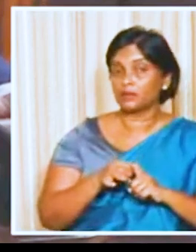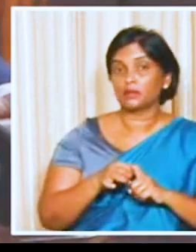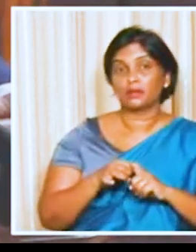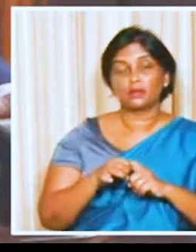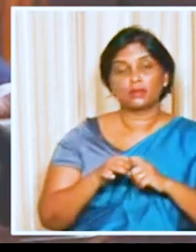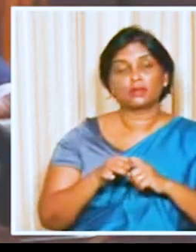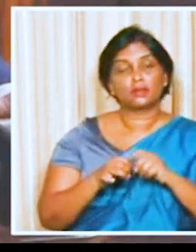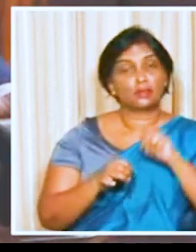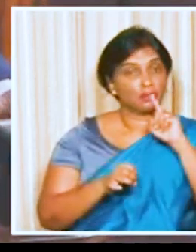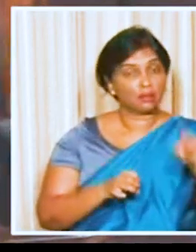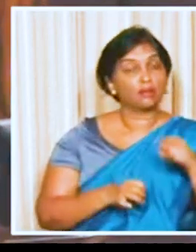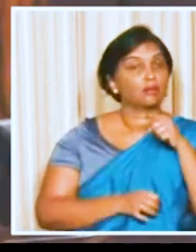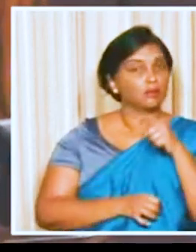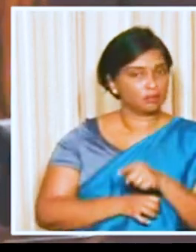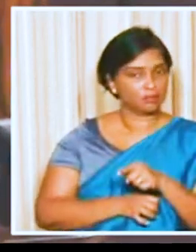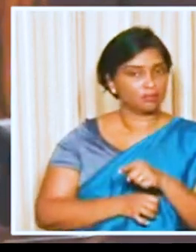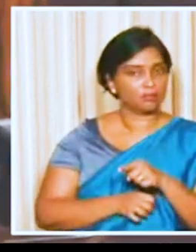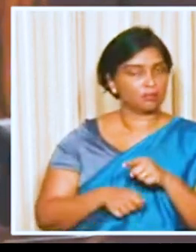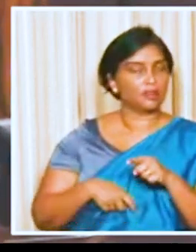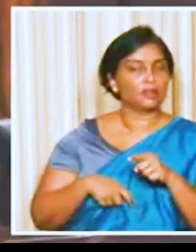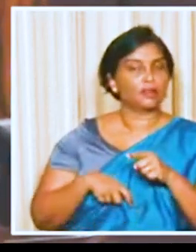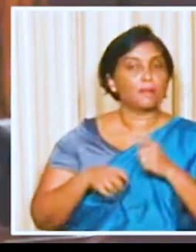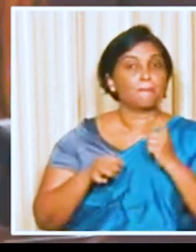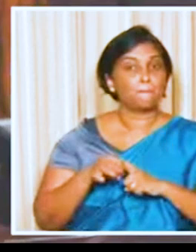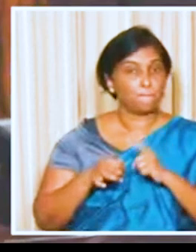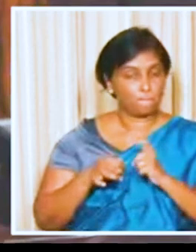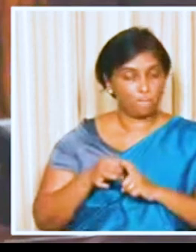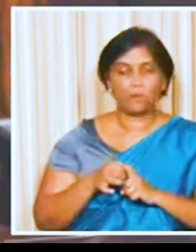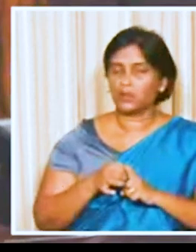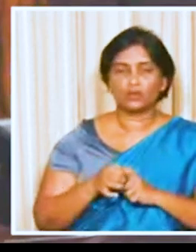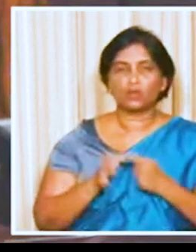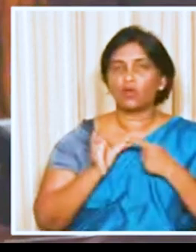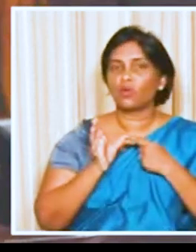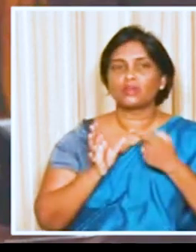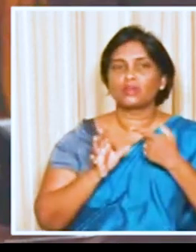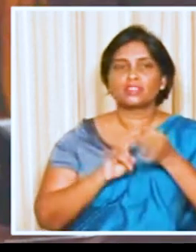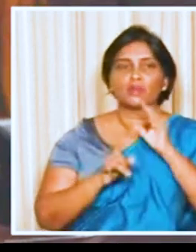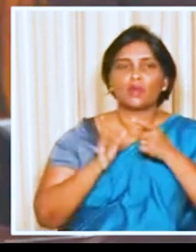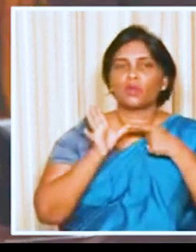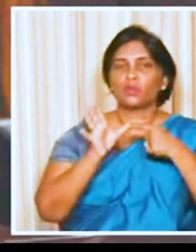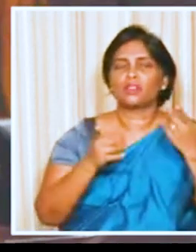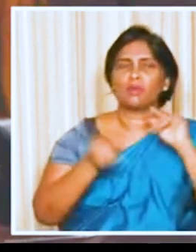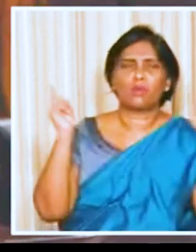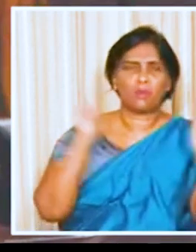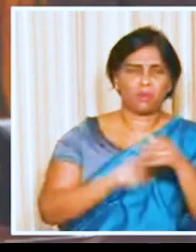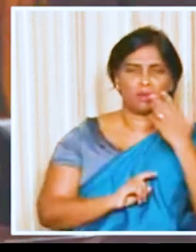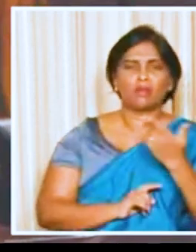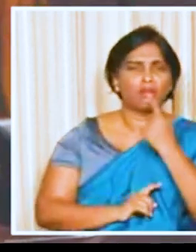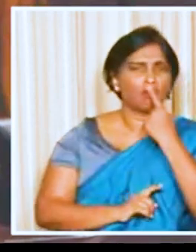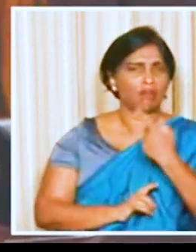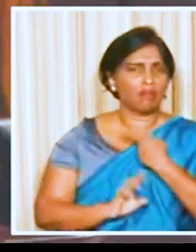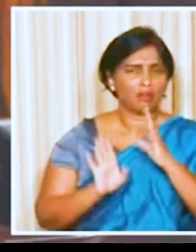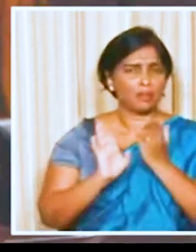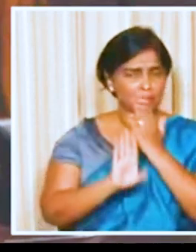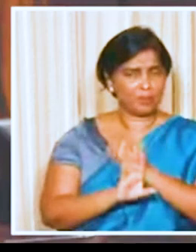நாங்கள் பார்த்திருக்கிறோம். அவர் என்னிடம் கேட்கிற கேள்வியை ஜனாதிபதியிடம் போய் கேட்கணும், ஜனாதிபதி ஒரு ஆம்பளையா இல்லையாண்டு. இப்போ ஜனாதிபதியிடம்